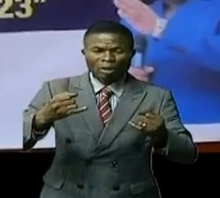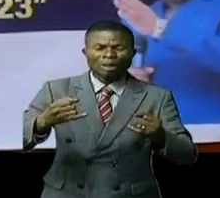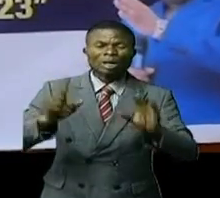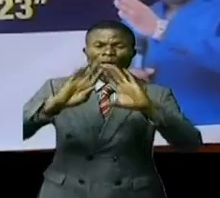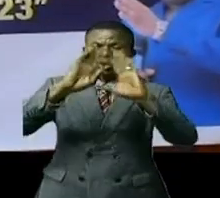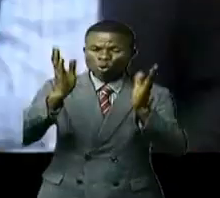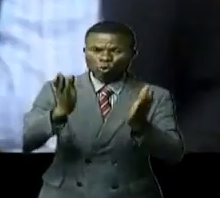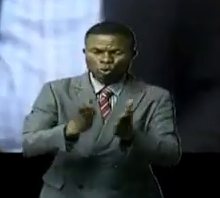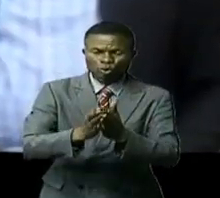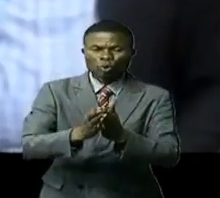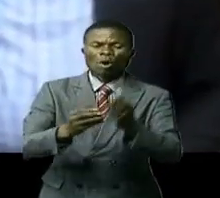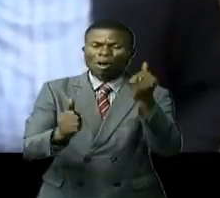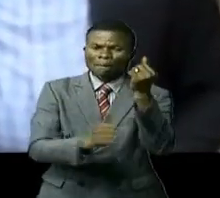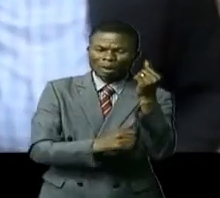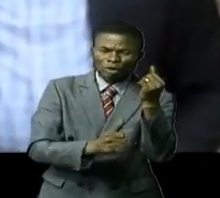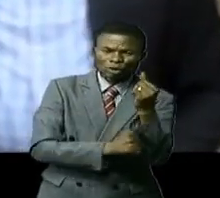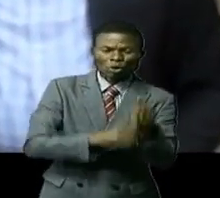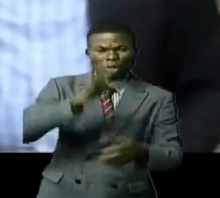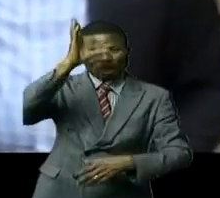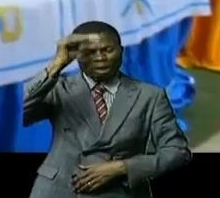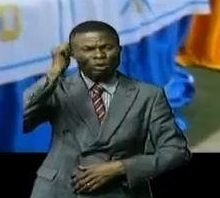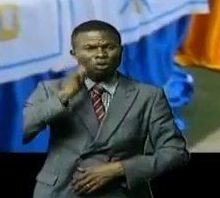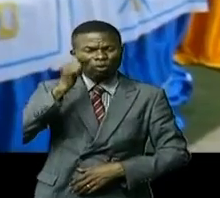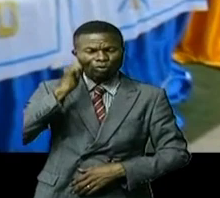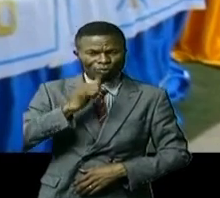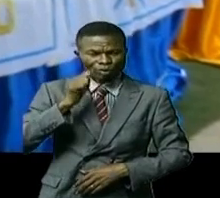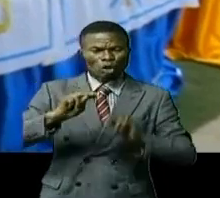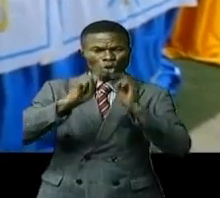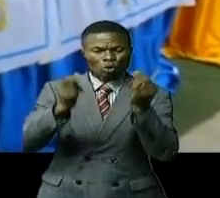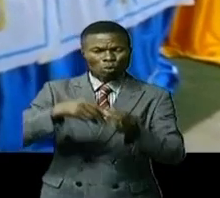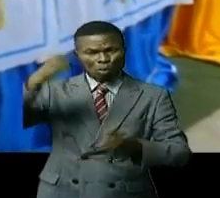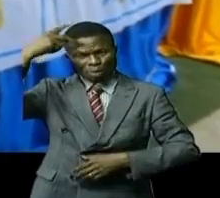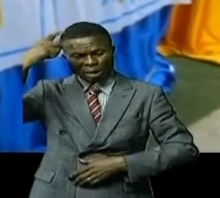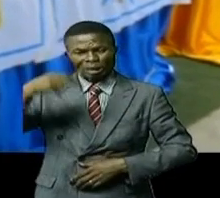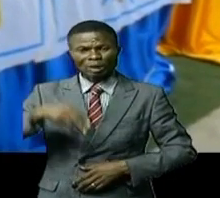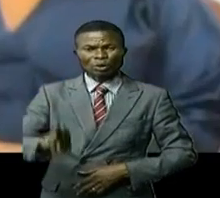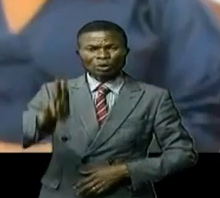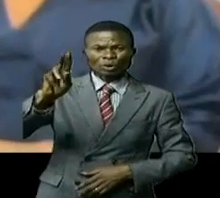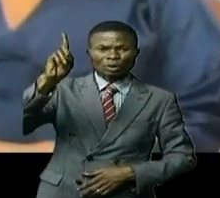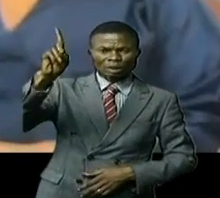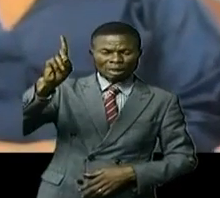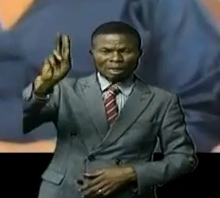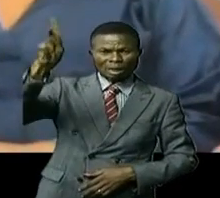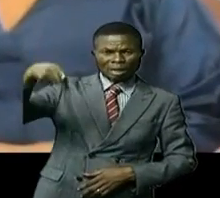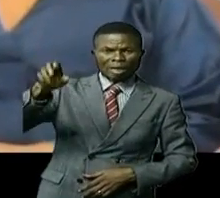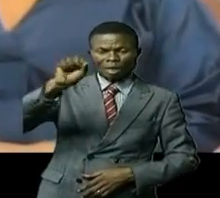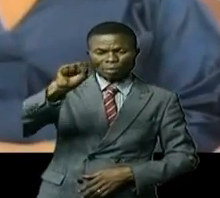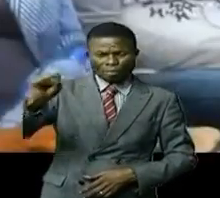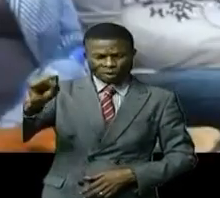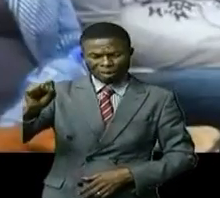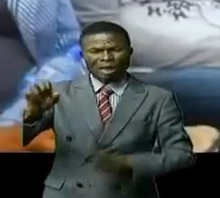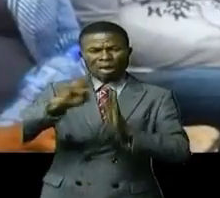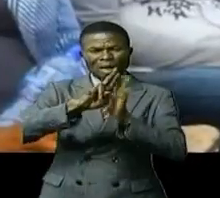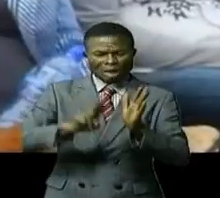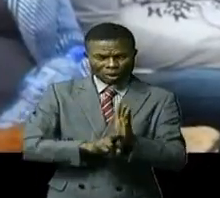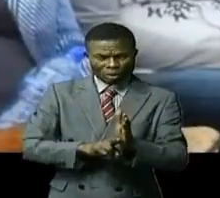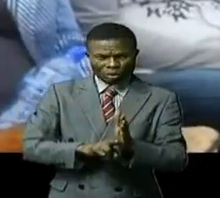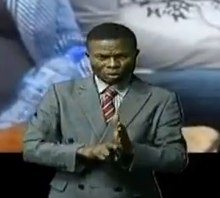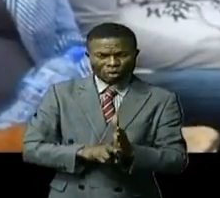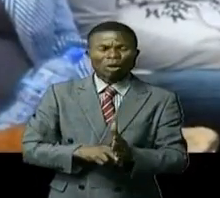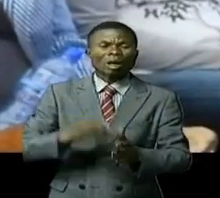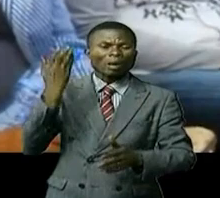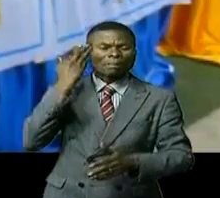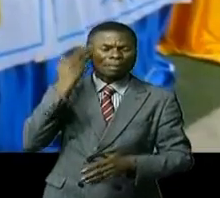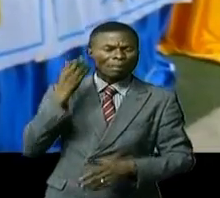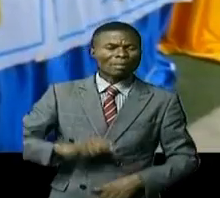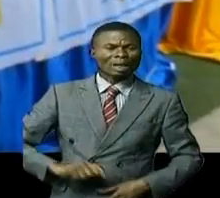militants membres de l'UDPS de la cellule limitée résidentielle, l'histoire du parti et les rôles qu'ont joué père fondateur.